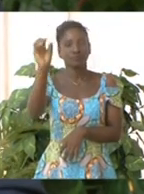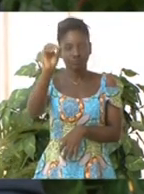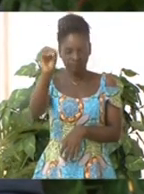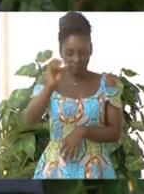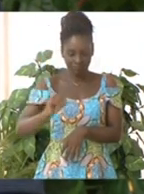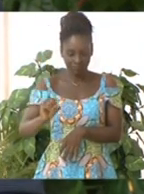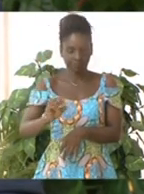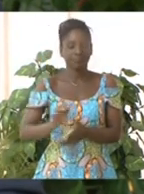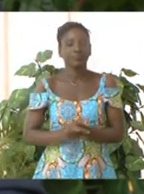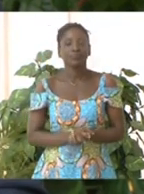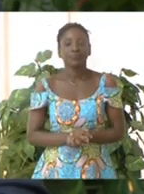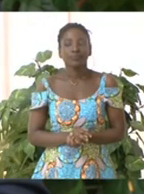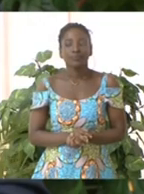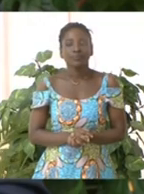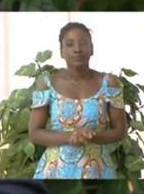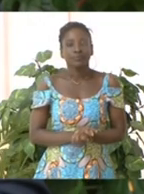0,00%.